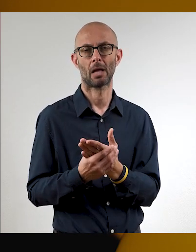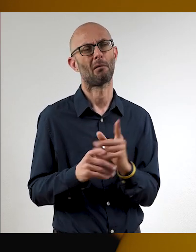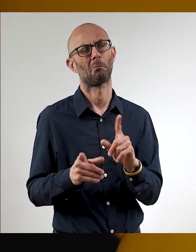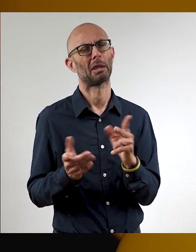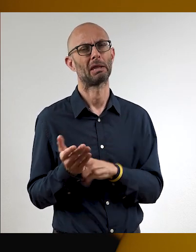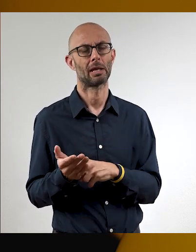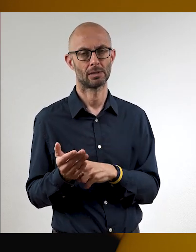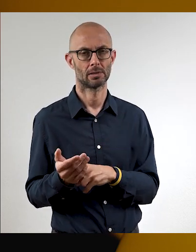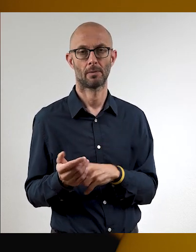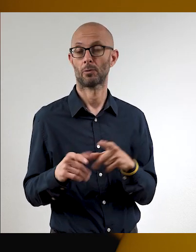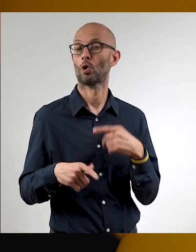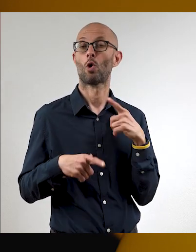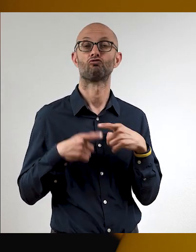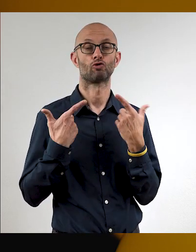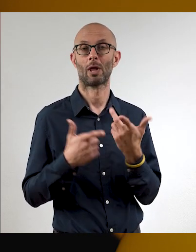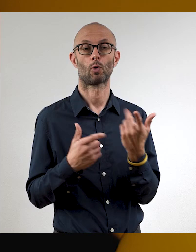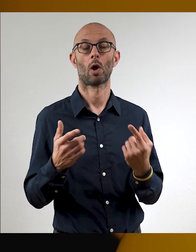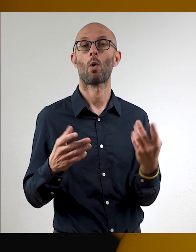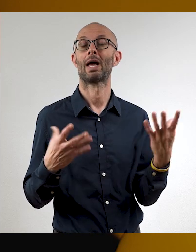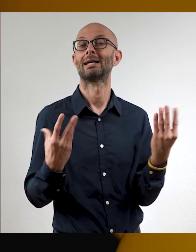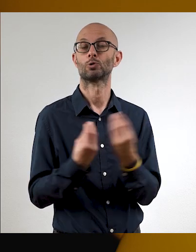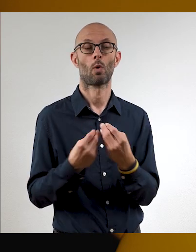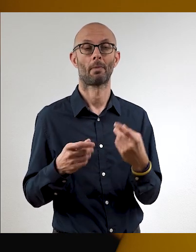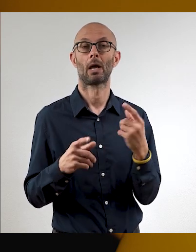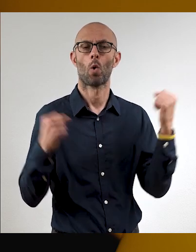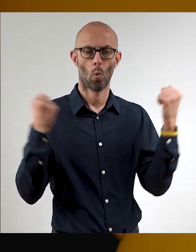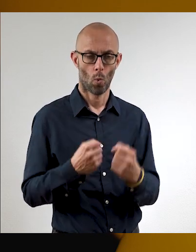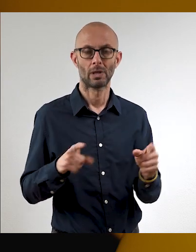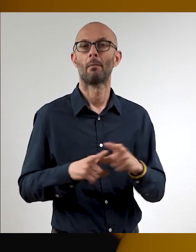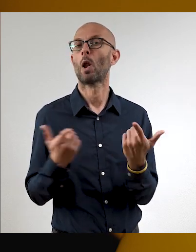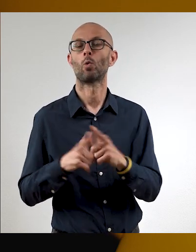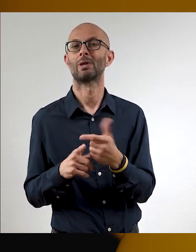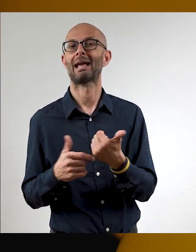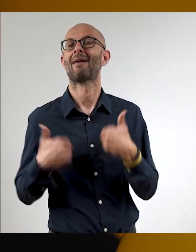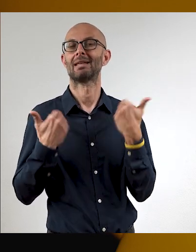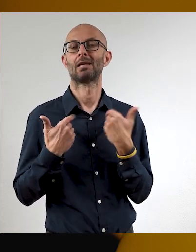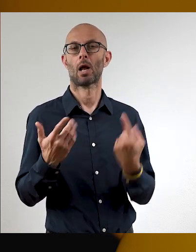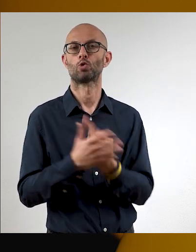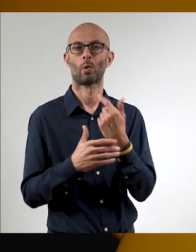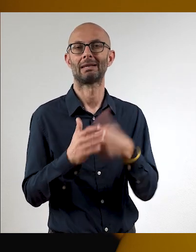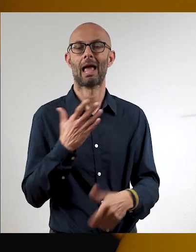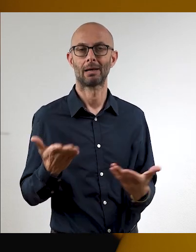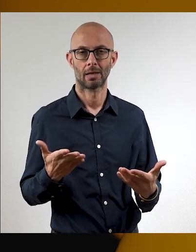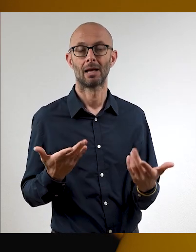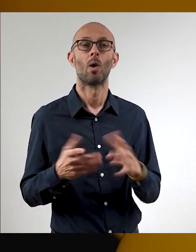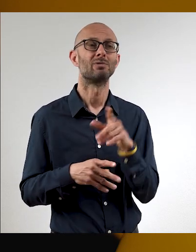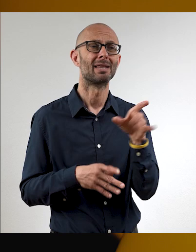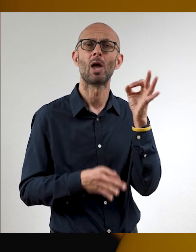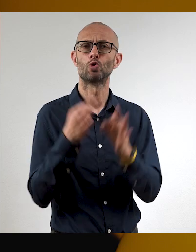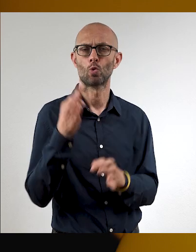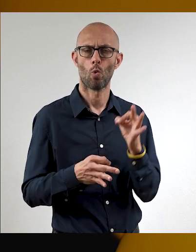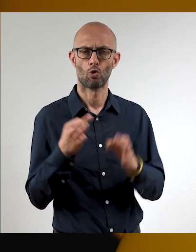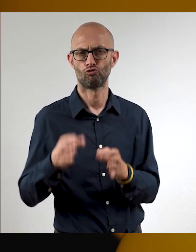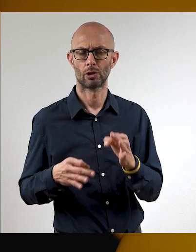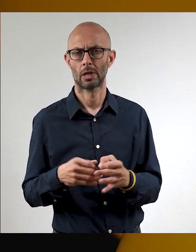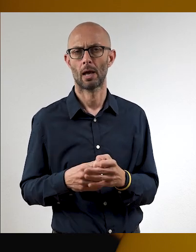ne, drži. V življenju se tih krat zgodijo lahko nekaj zelo hudega, pa skrat tudi nekaj, ki si vesel. Skratka, vse te izkušnje,